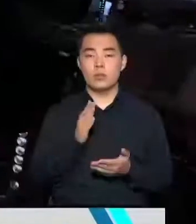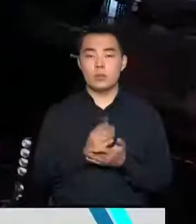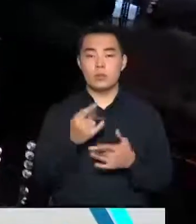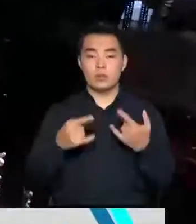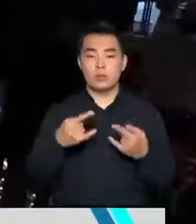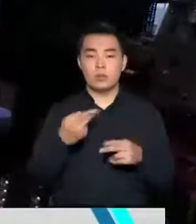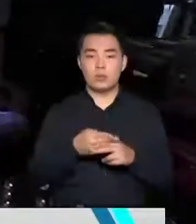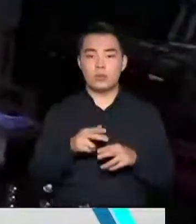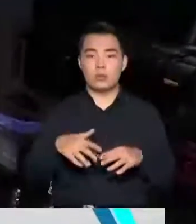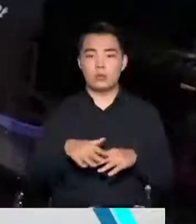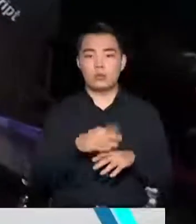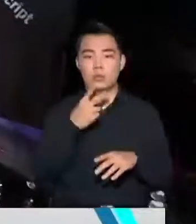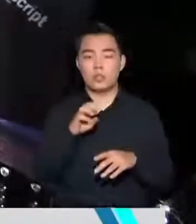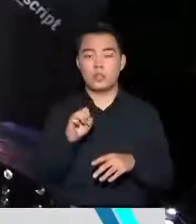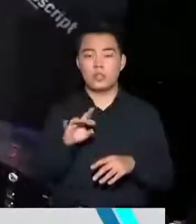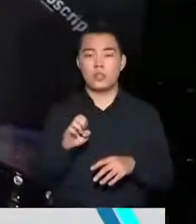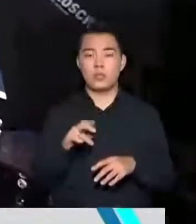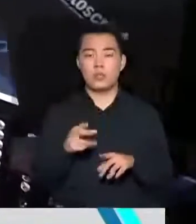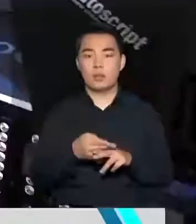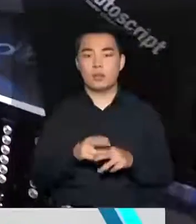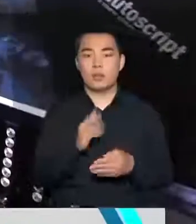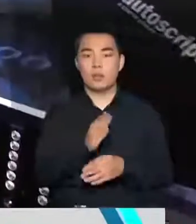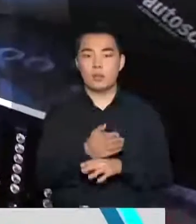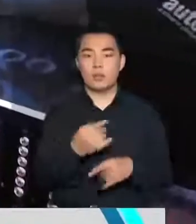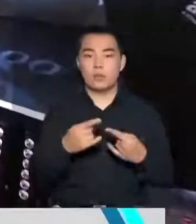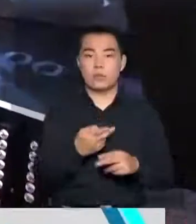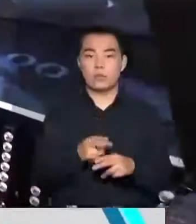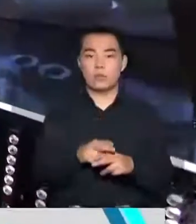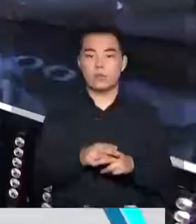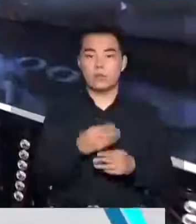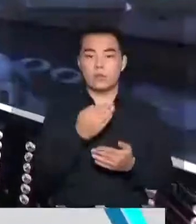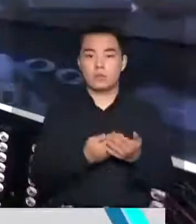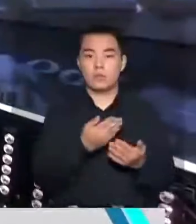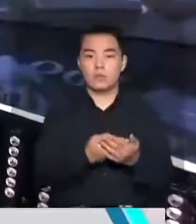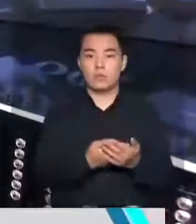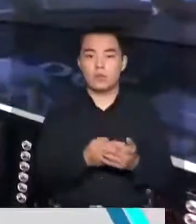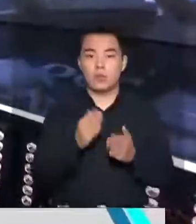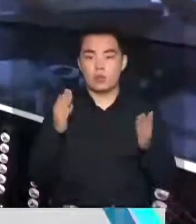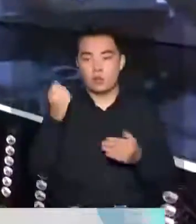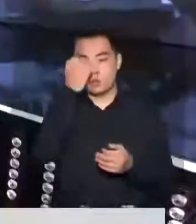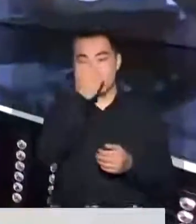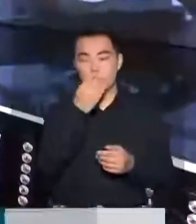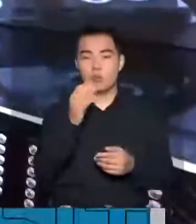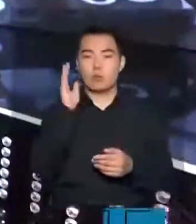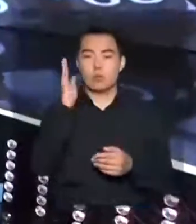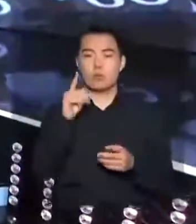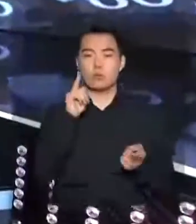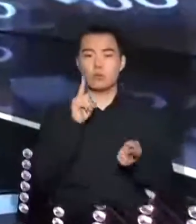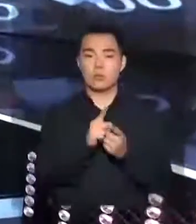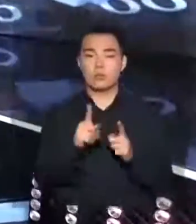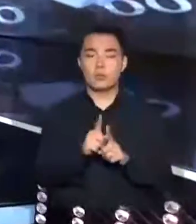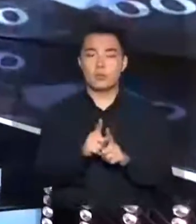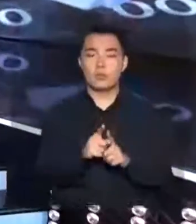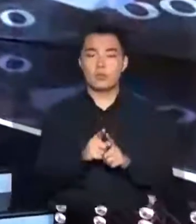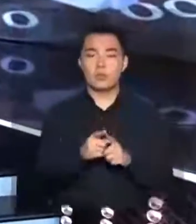эфирдеміз. Құрметті Еркебұлан Әбілханұлы, студиямызға келіп, осылай түсімді сұхбат берген үшін алғыс айтамыз. Алдағы уақытта да индустрия саласы